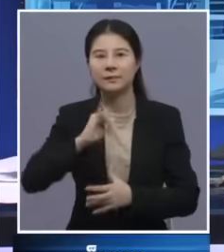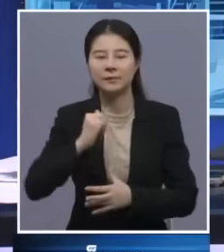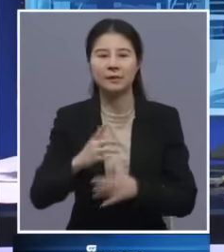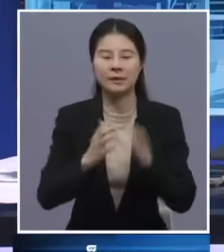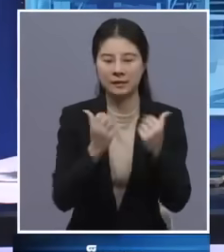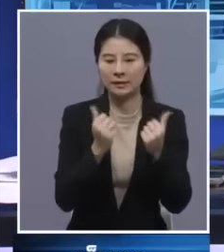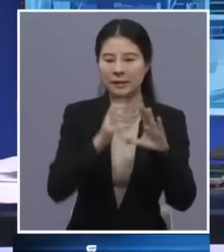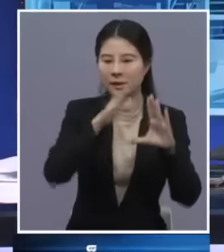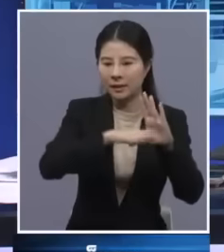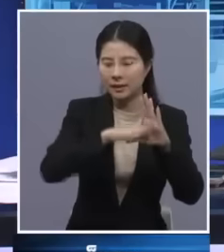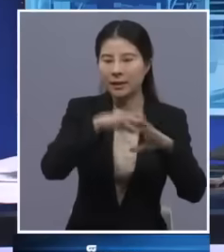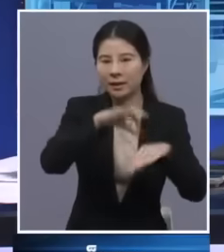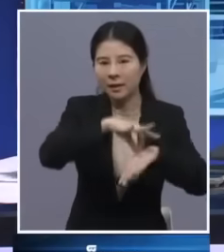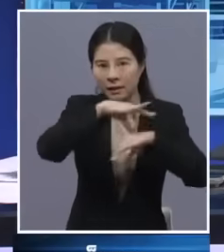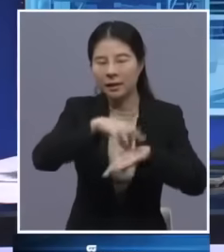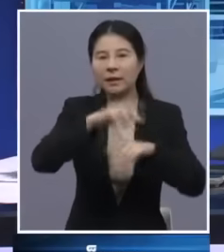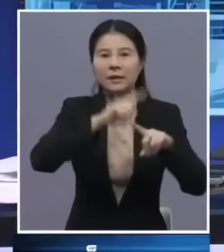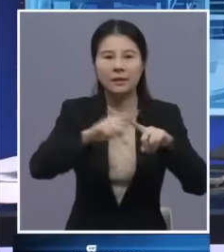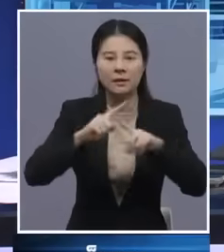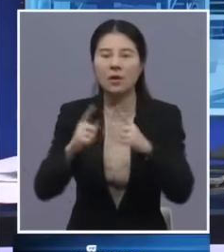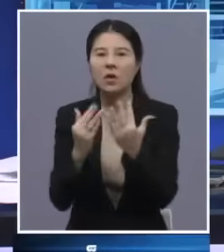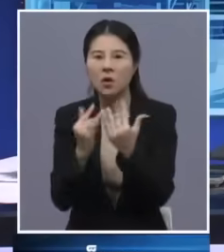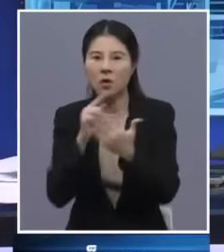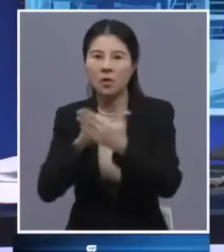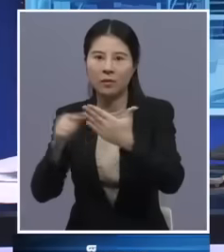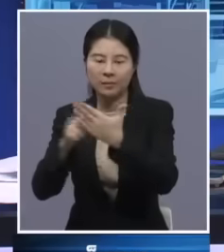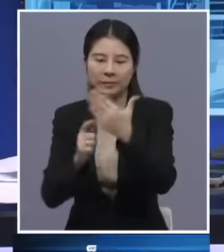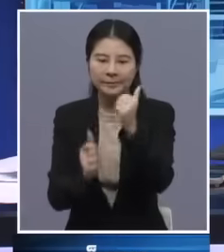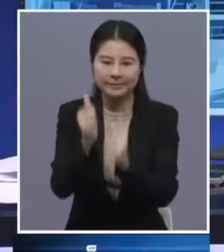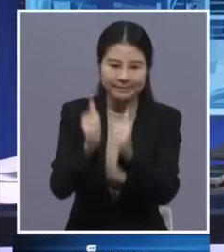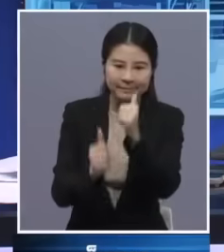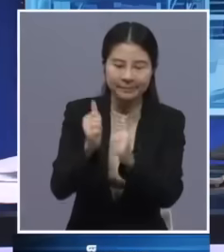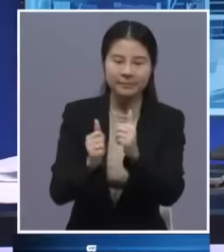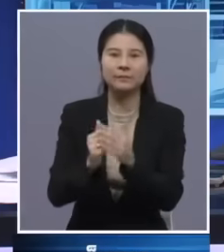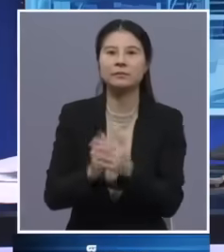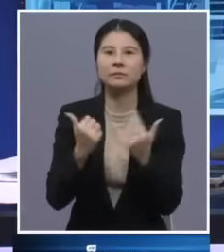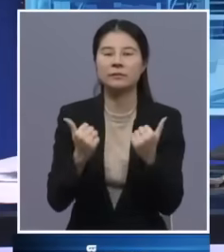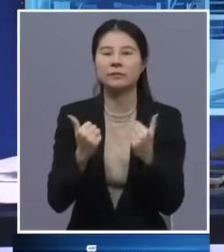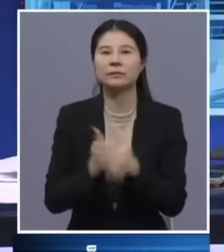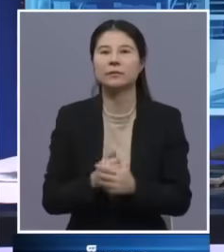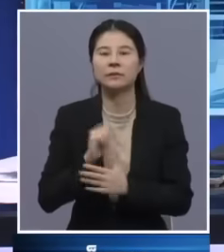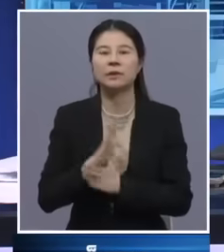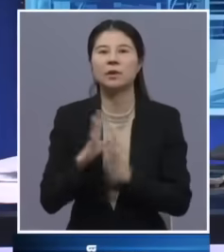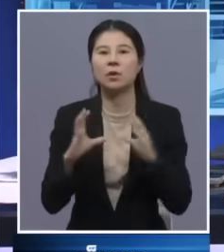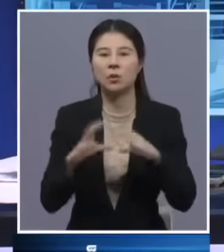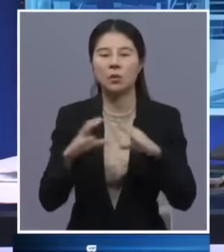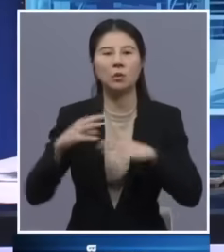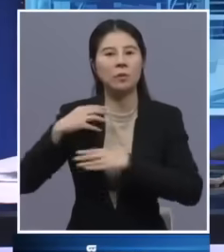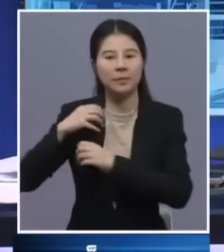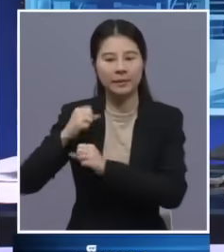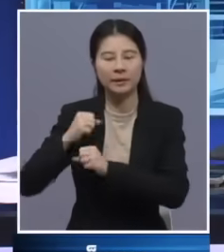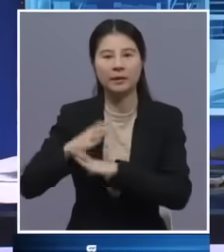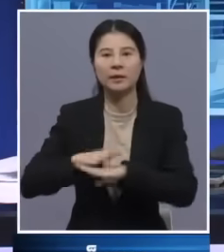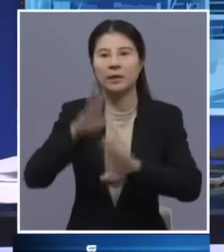ลงชิงกันอย่างกรณีของพรรคประชาธิปัตย ์ ที่ก็มีคนพุทธที่เป็นผู้หญิงอย่างมาดามเดียเนี่ยนะจะมาลงชิงเป็นหัวหน้